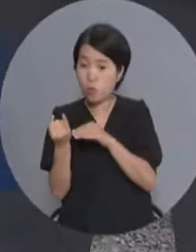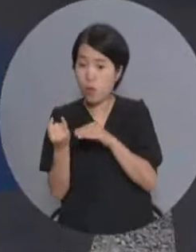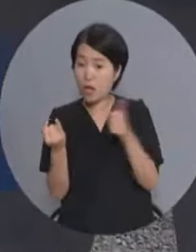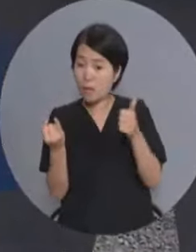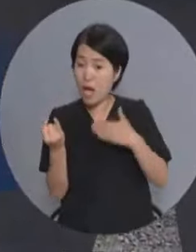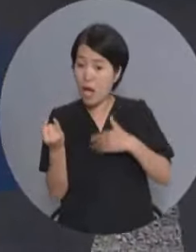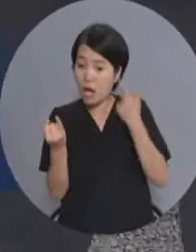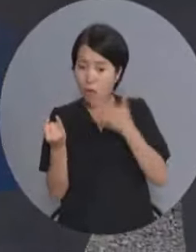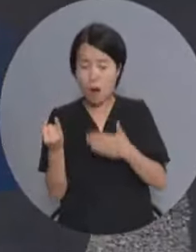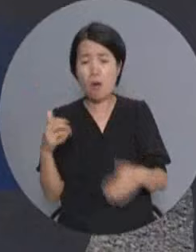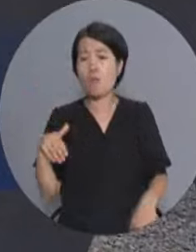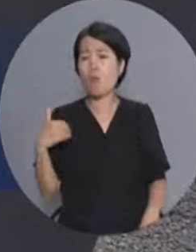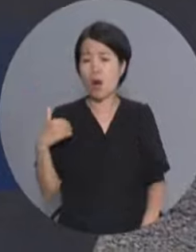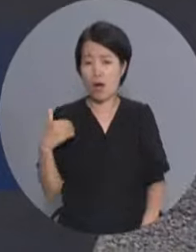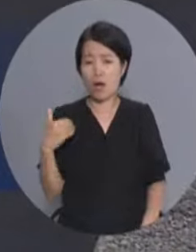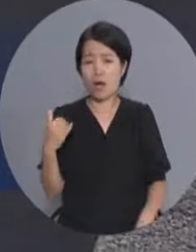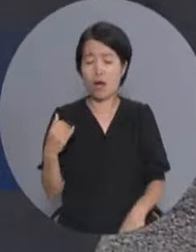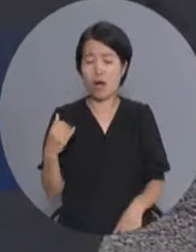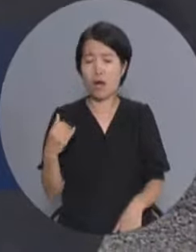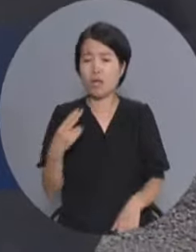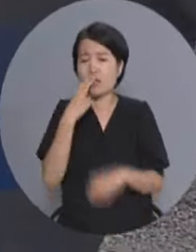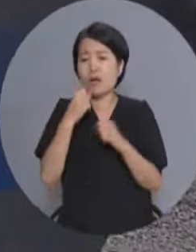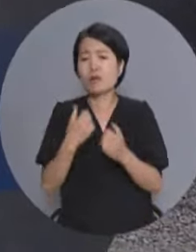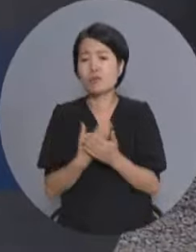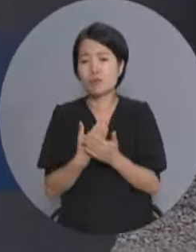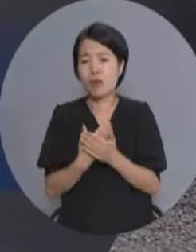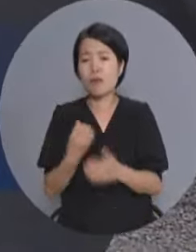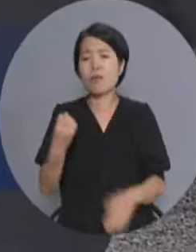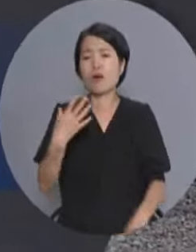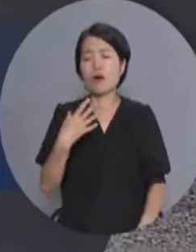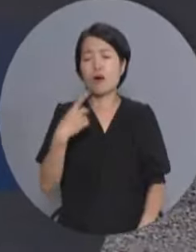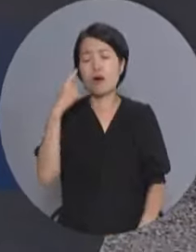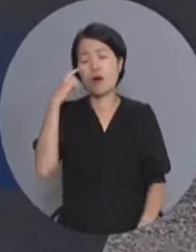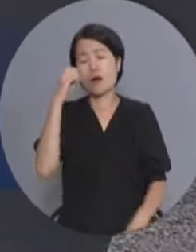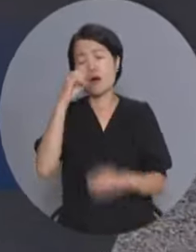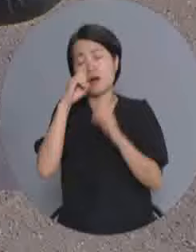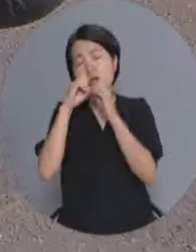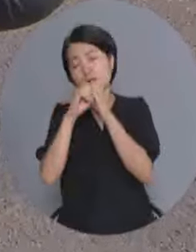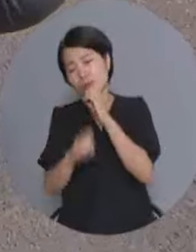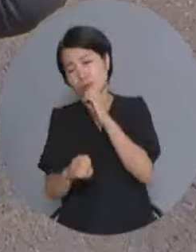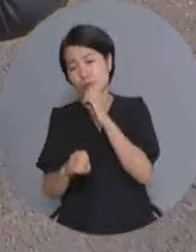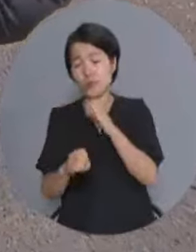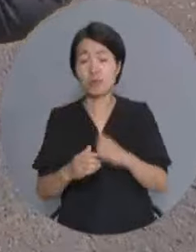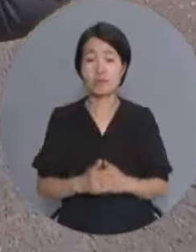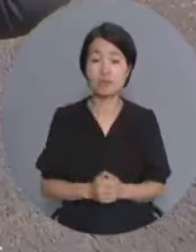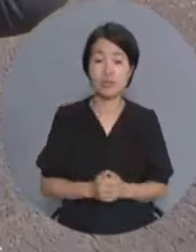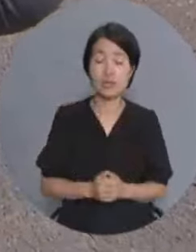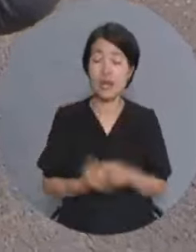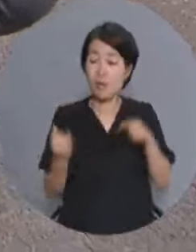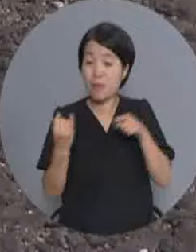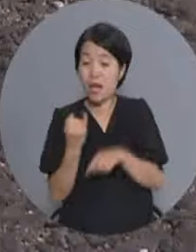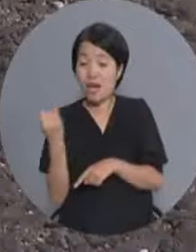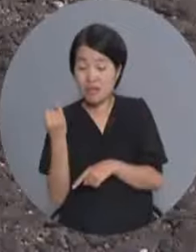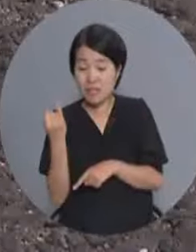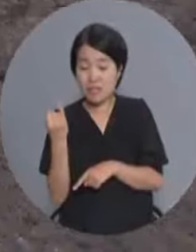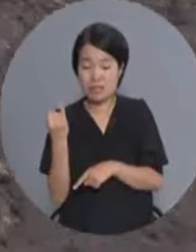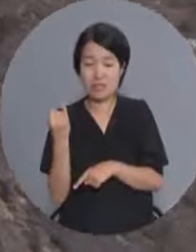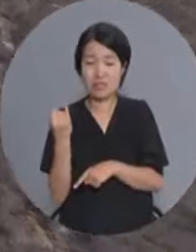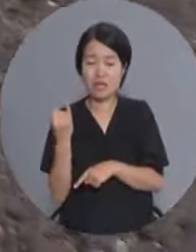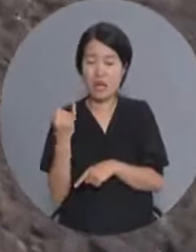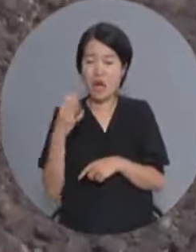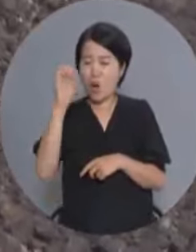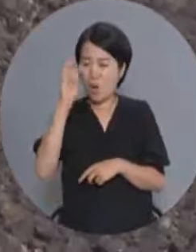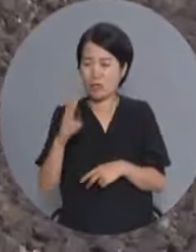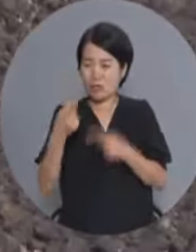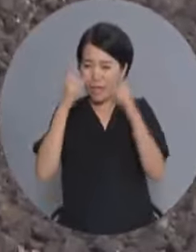그 모른 사람이에요 그러더라고 그러더만 저 좀 살려주세요 그고 나서 아가씨의이 흉기에 찔린 여고생은 광주에 대학 병원으로